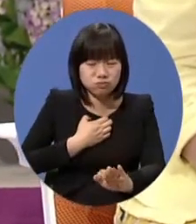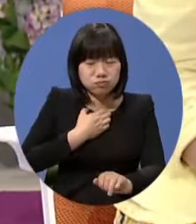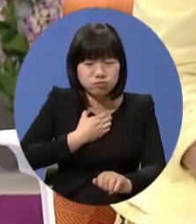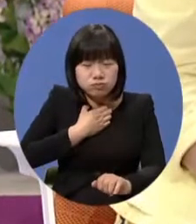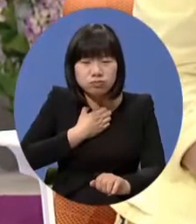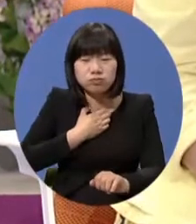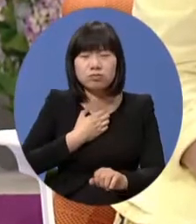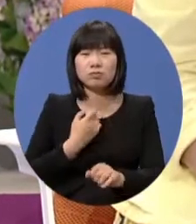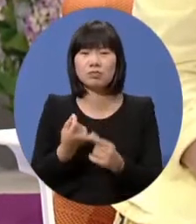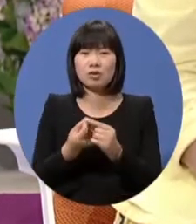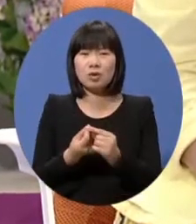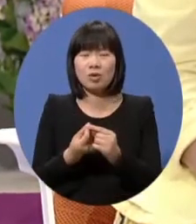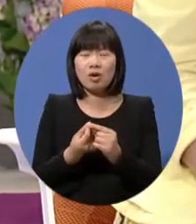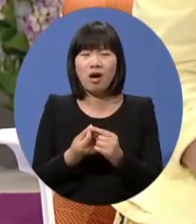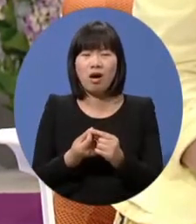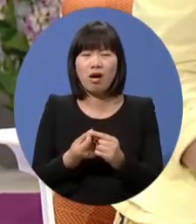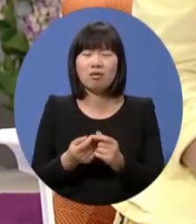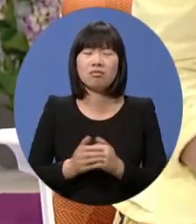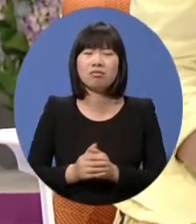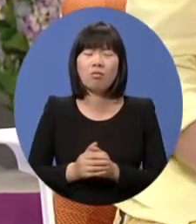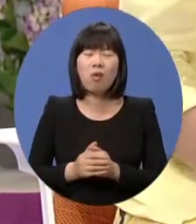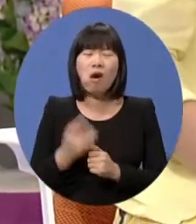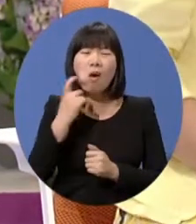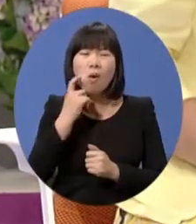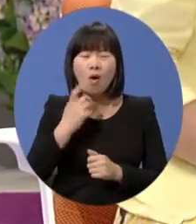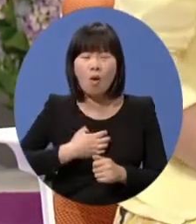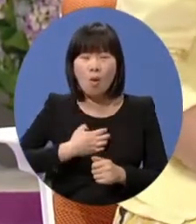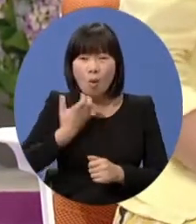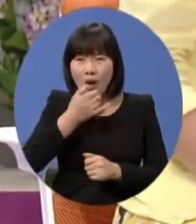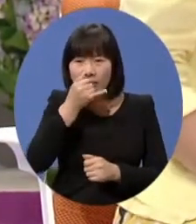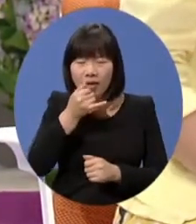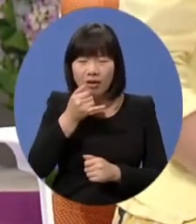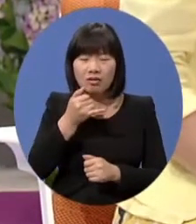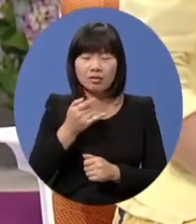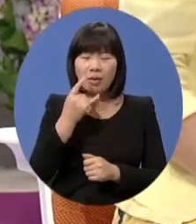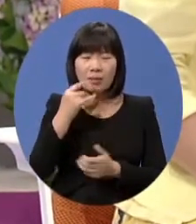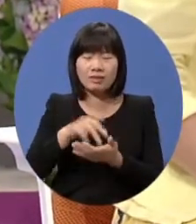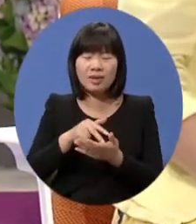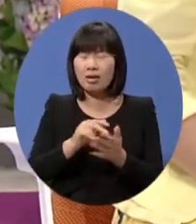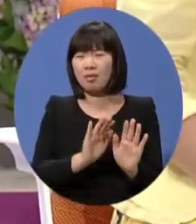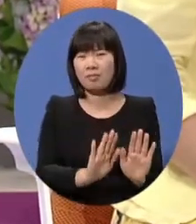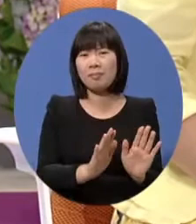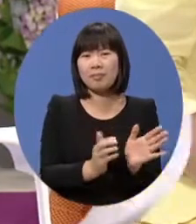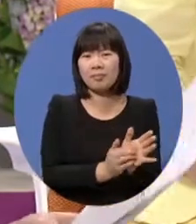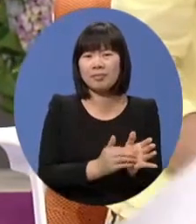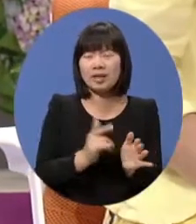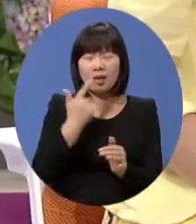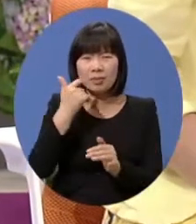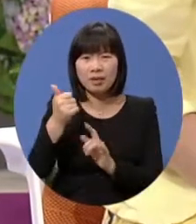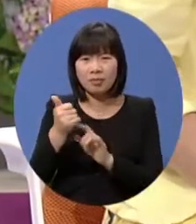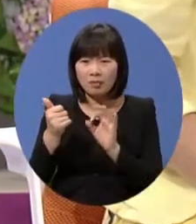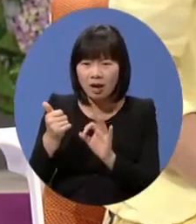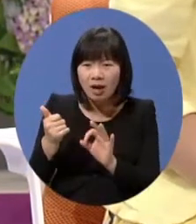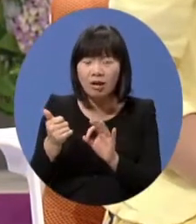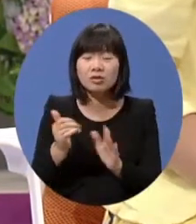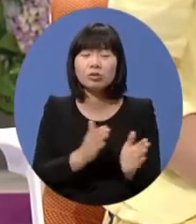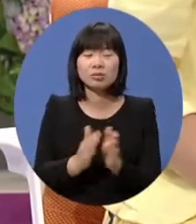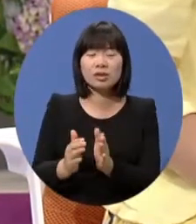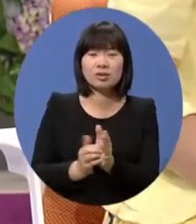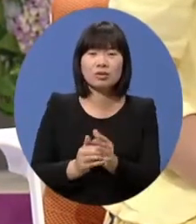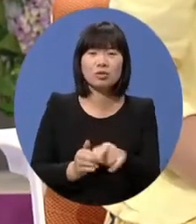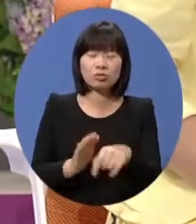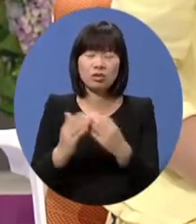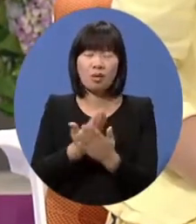이렇게 약간 헛구역질 비슷하게 하더라고요. 그럼 저는 아 그만 먹어 하는데 아빠 같은 경우는 차려놨으니까 그건 네가 다